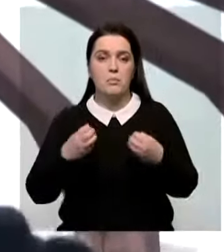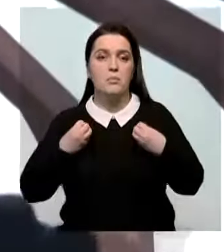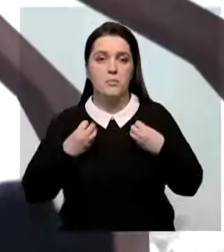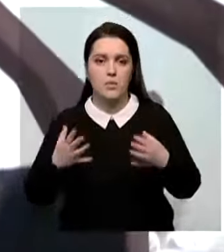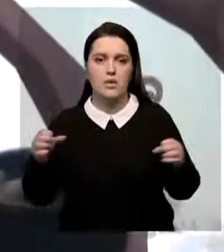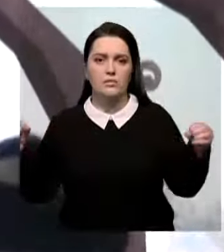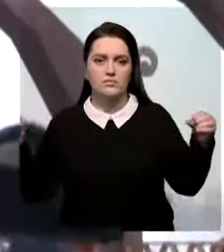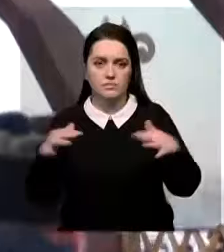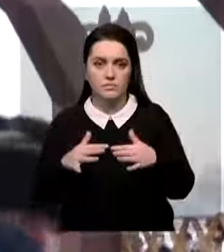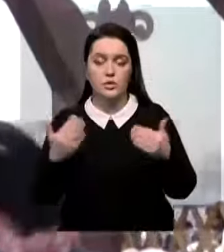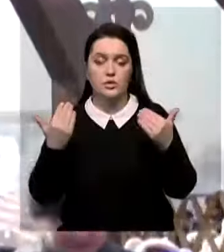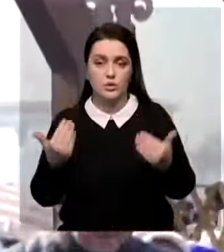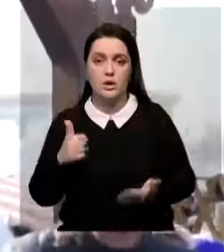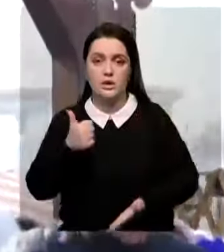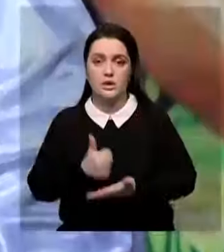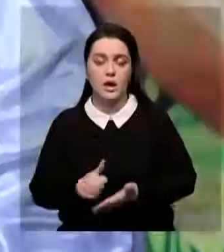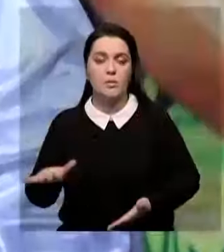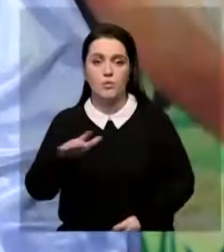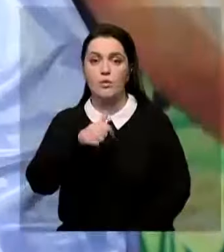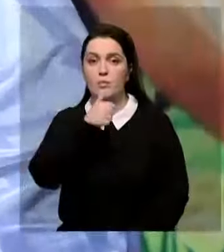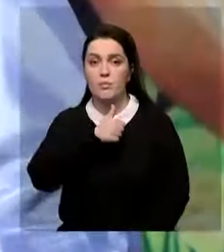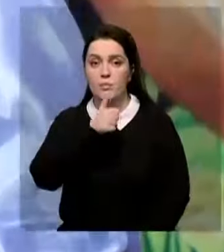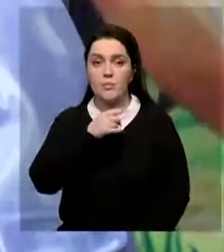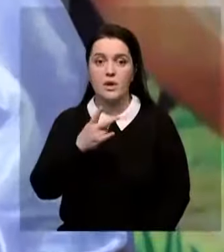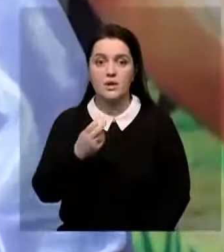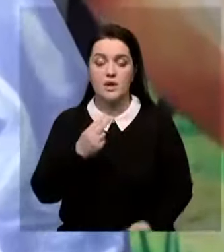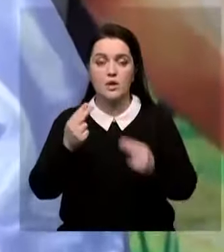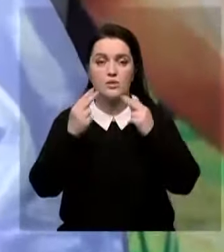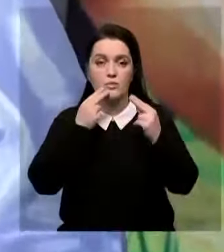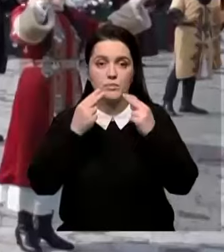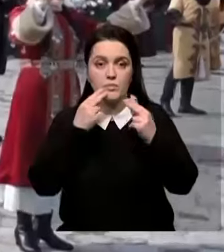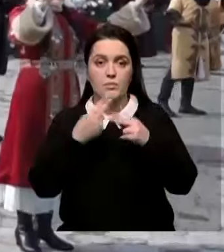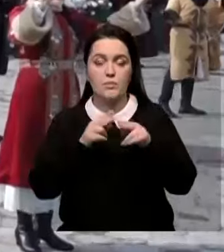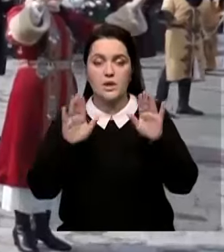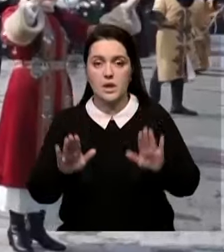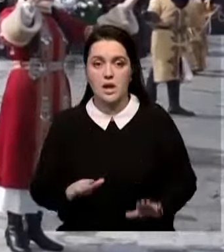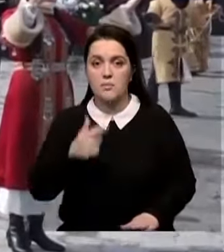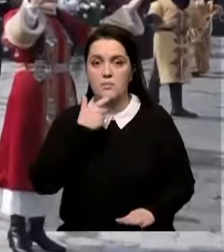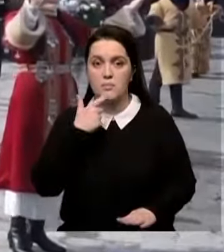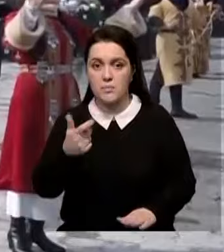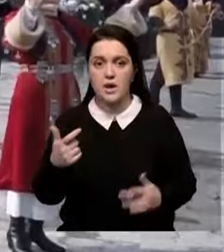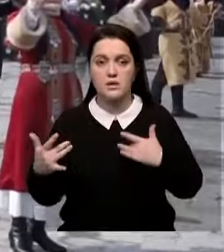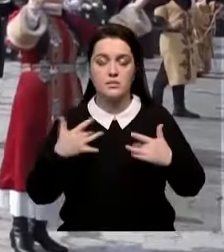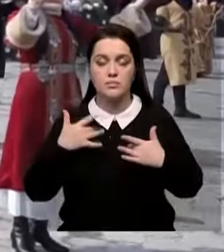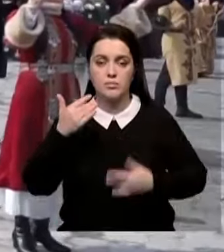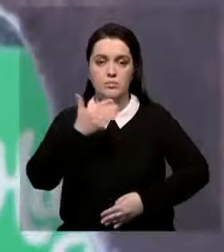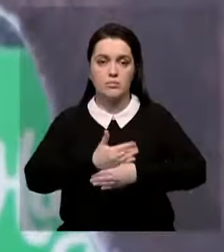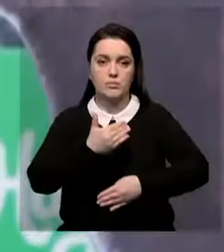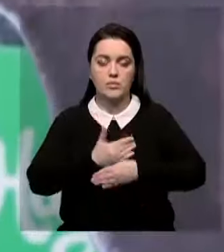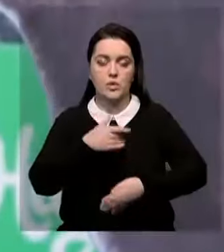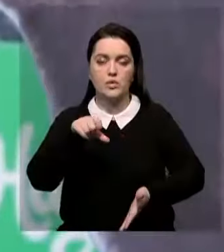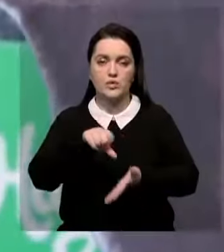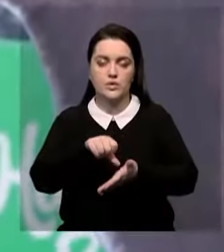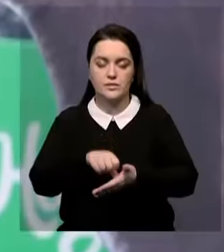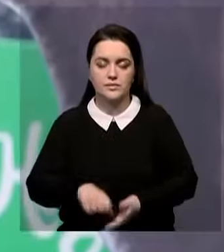Сотни горожан пришли сегодня на главную площадь, чтобы попробовать национальные блюда, побывать на ярмарке и посмотреть театрализованное представление с участием Батыров